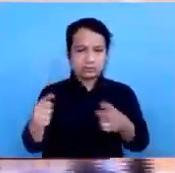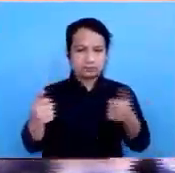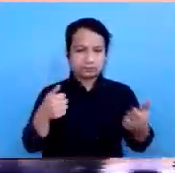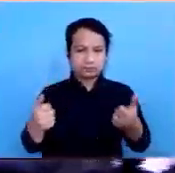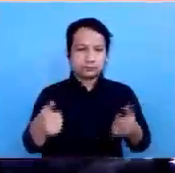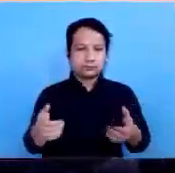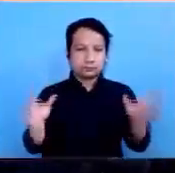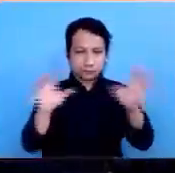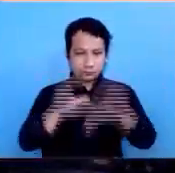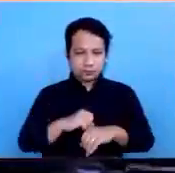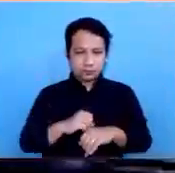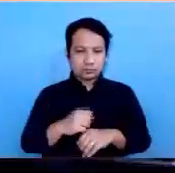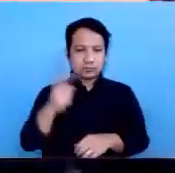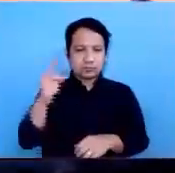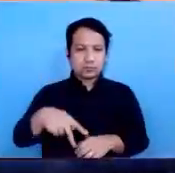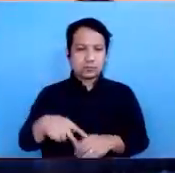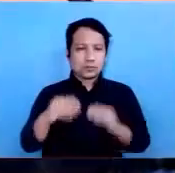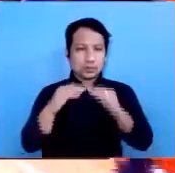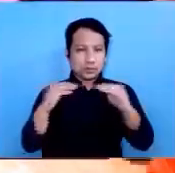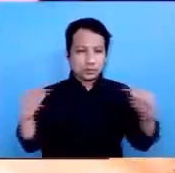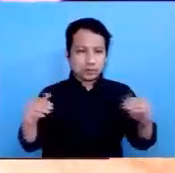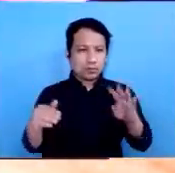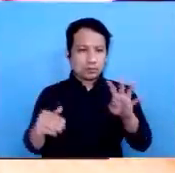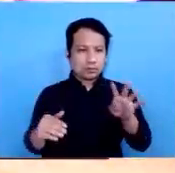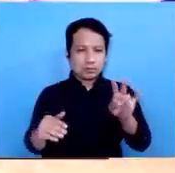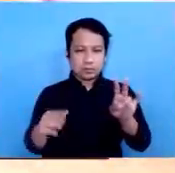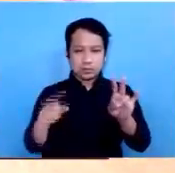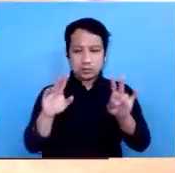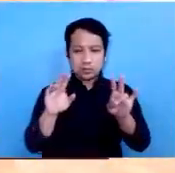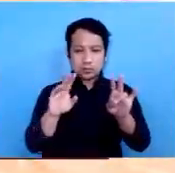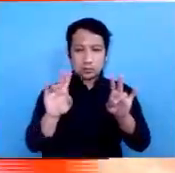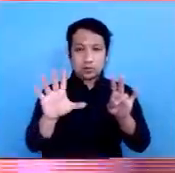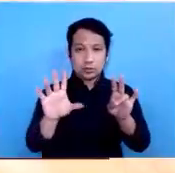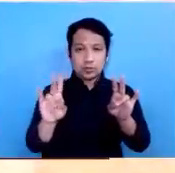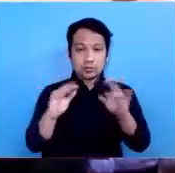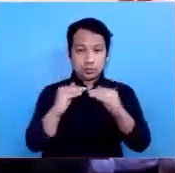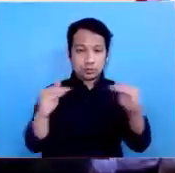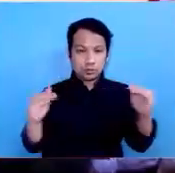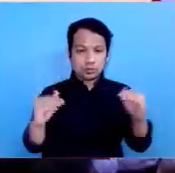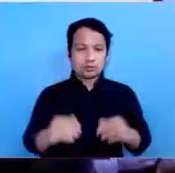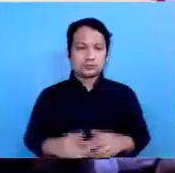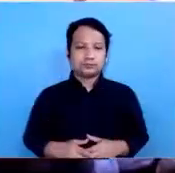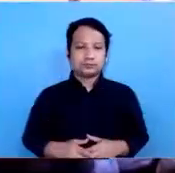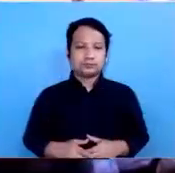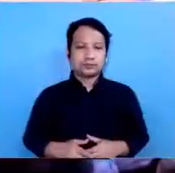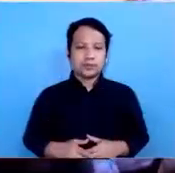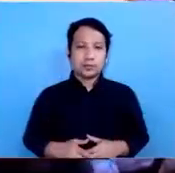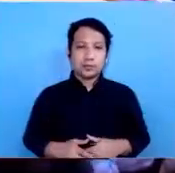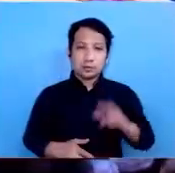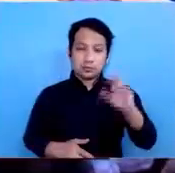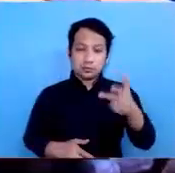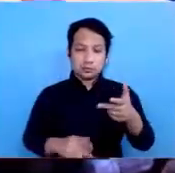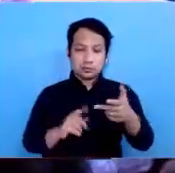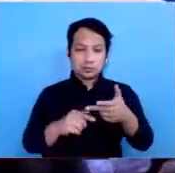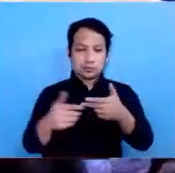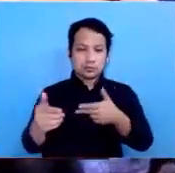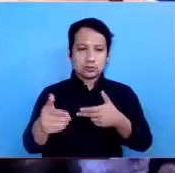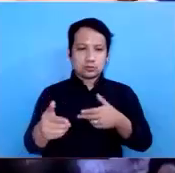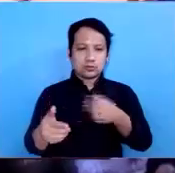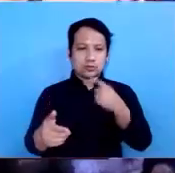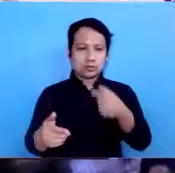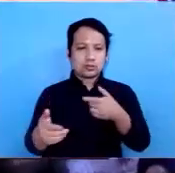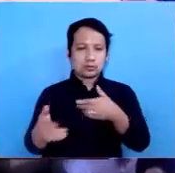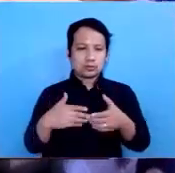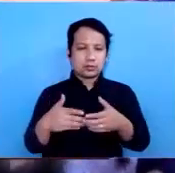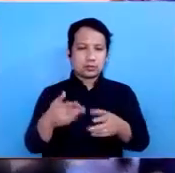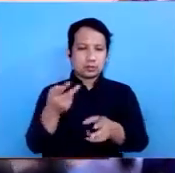Nagtapos ang first half na tabla sa 47-all ang laban. Gumagana rin ang strategy ng Bolts dahil bantay